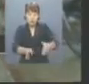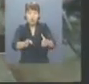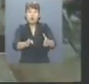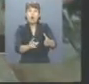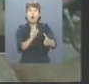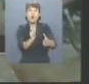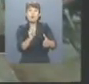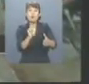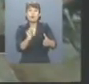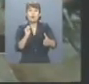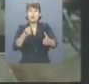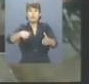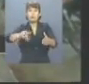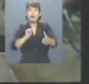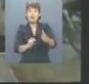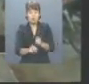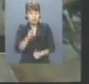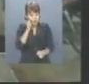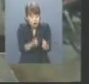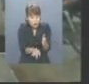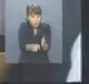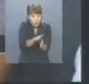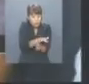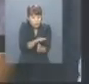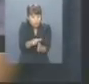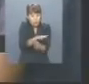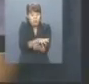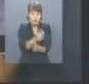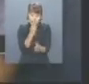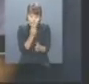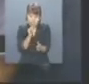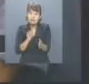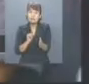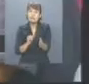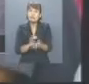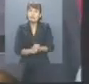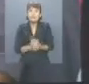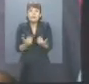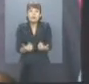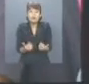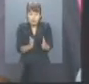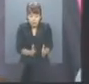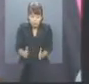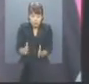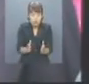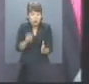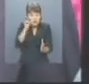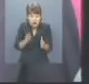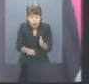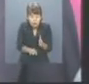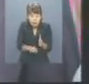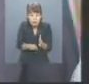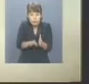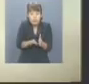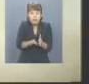ลนะคะว่าน้ำในคลองจะล้นตลิ่งเข้าท่วมบ้านเรือนโดยขณะนี้น้ำในคลองอู่ตะเภาเพิ่มสูงขึ้นแต่ก็ยังต่ำกว่า